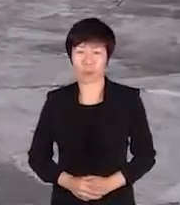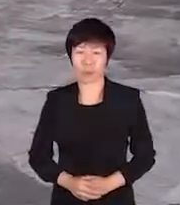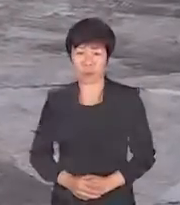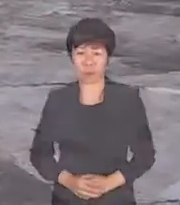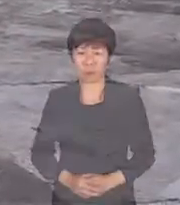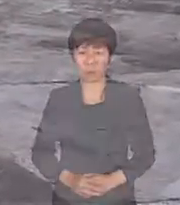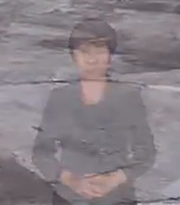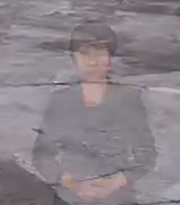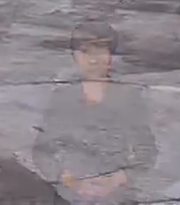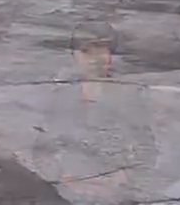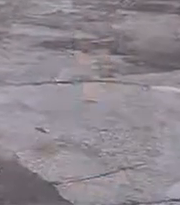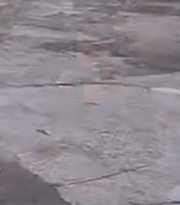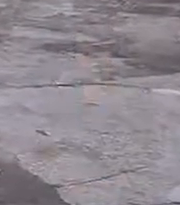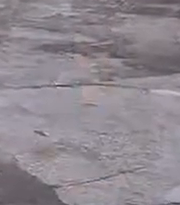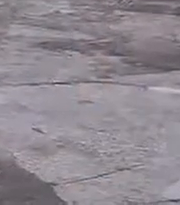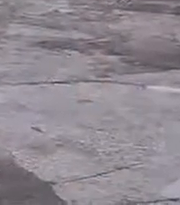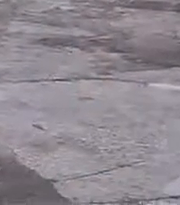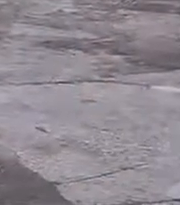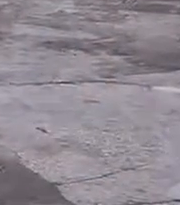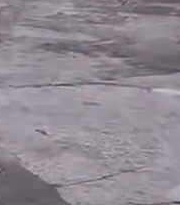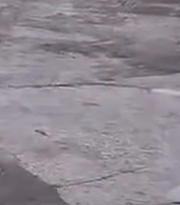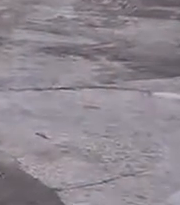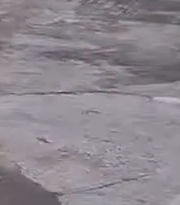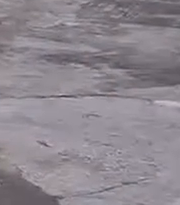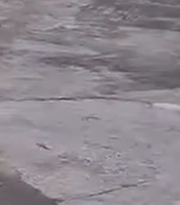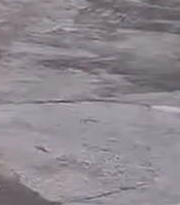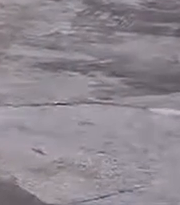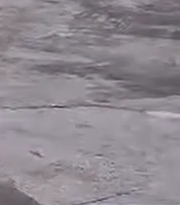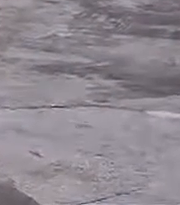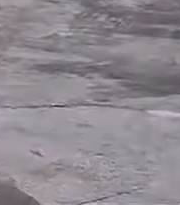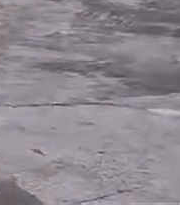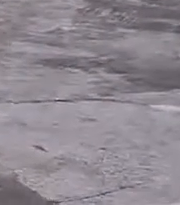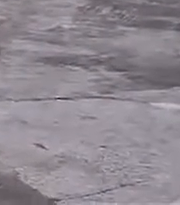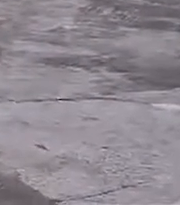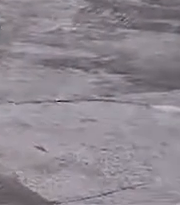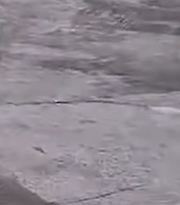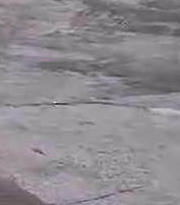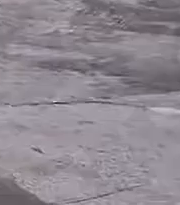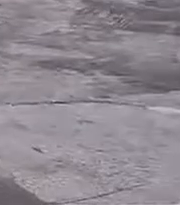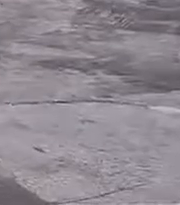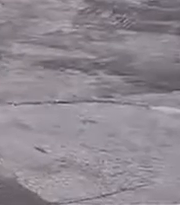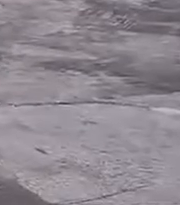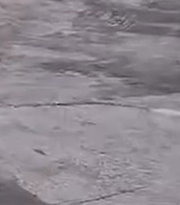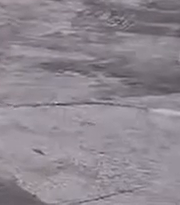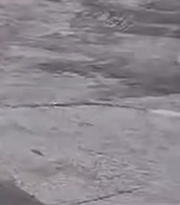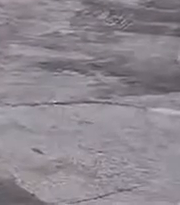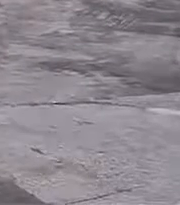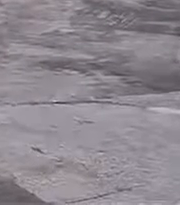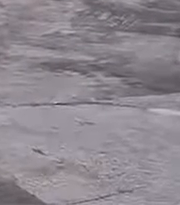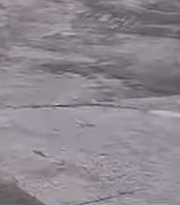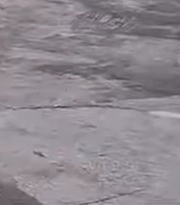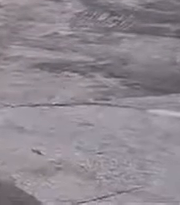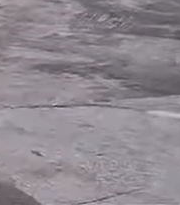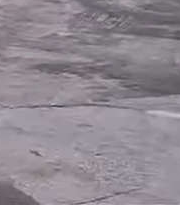있었던 병영초등학교 앞에서 2727번 권현정이었습니다. 경품은 못